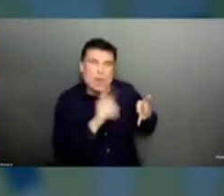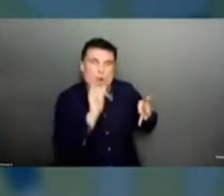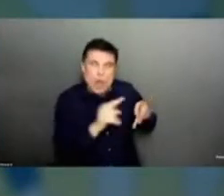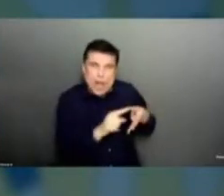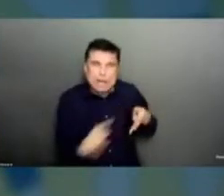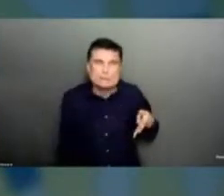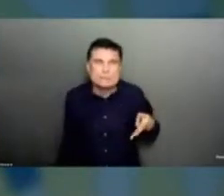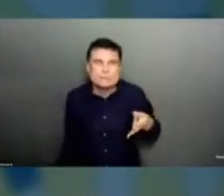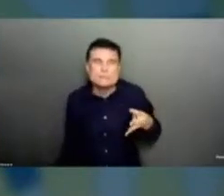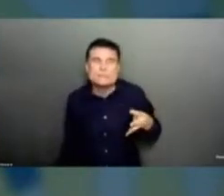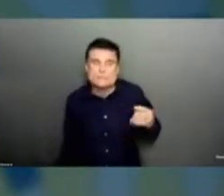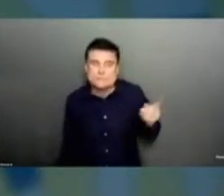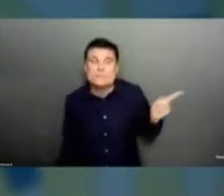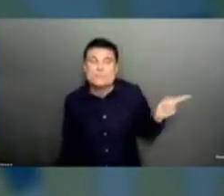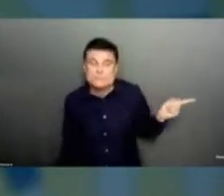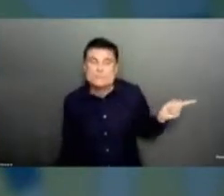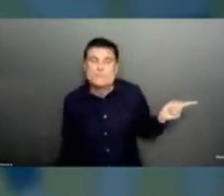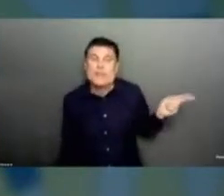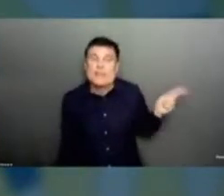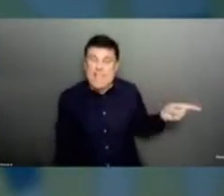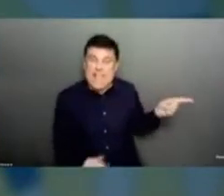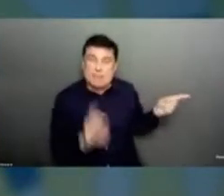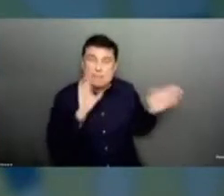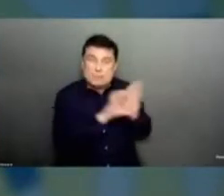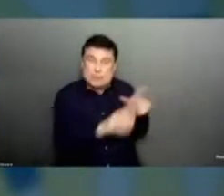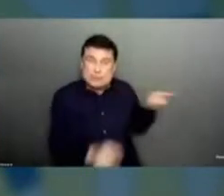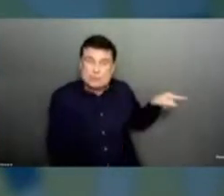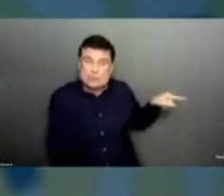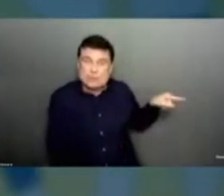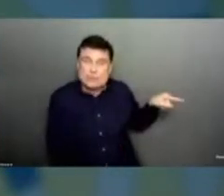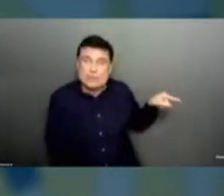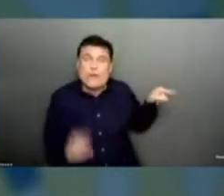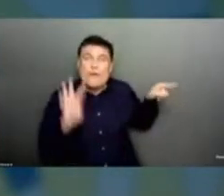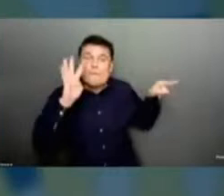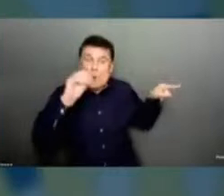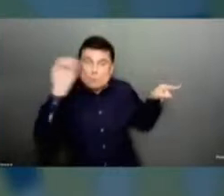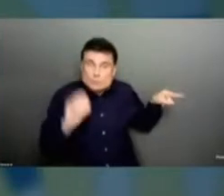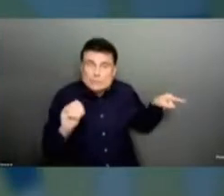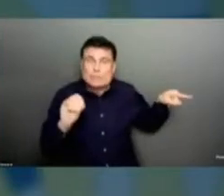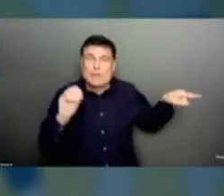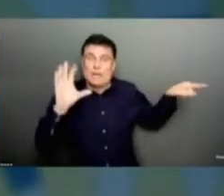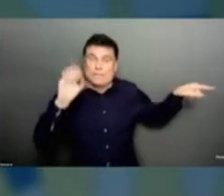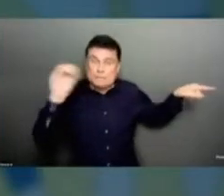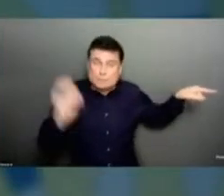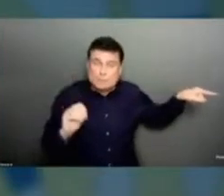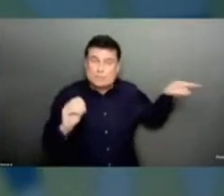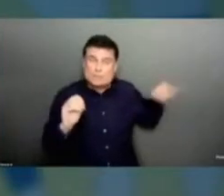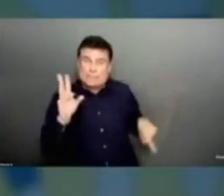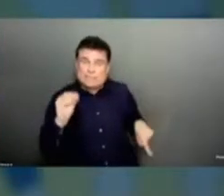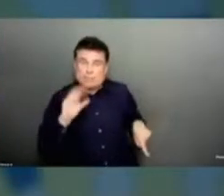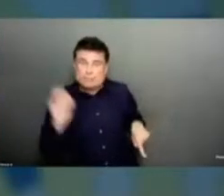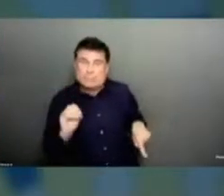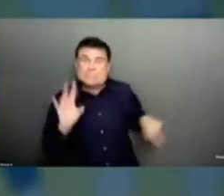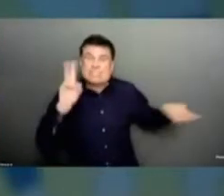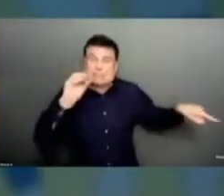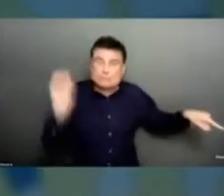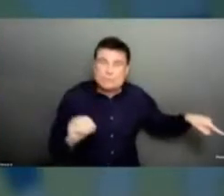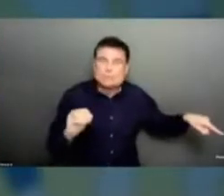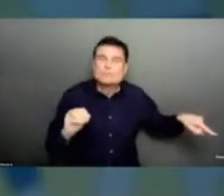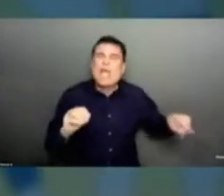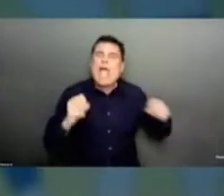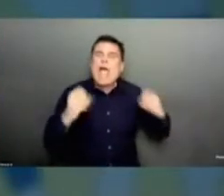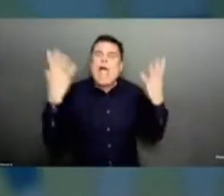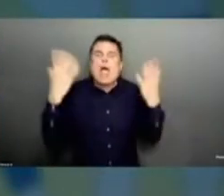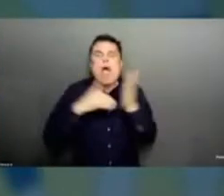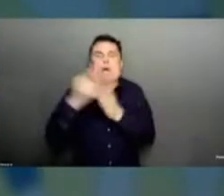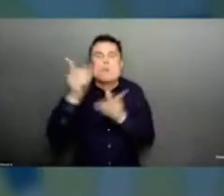at 大意 risk. 不得。 But it does not take much to tip us back over into the bottom scenarios, where this curve